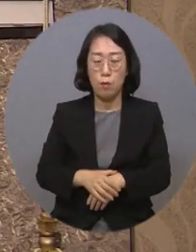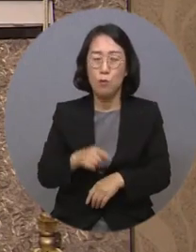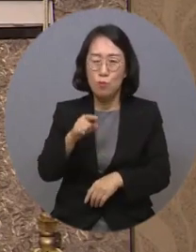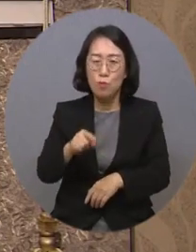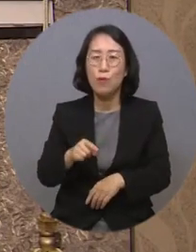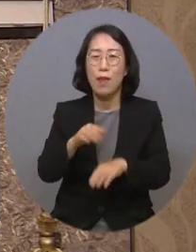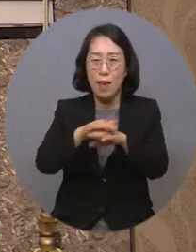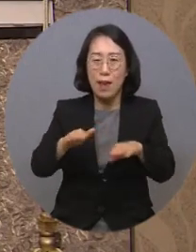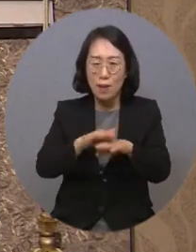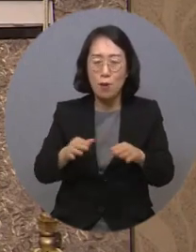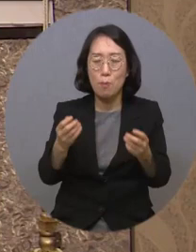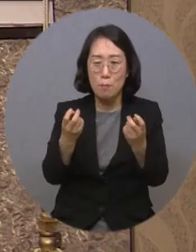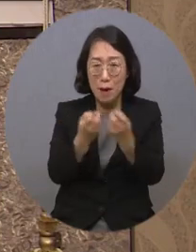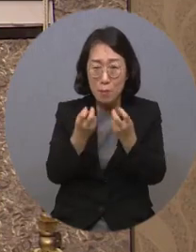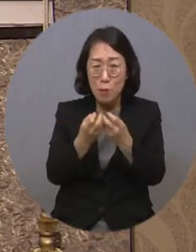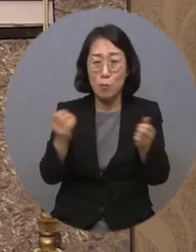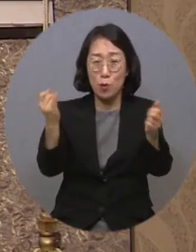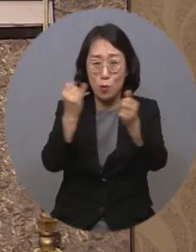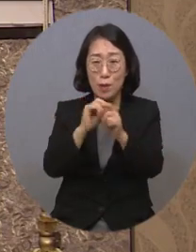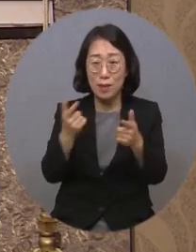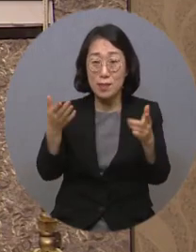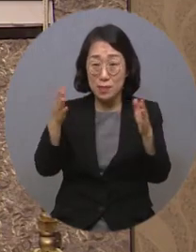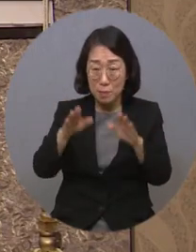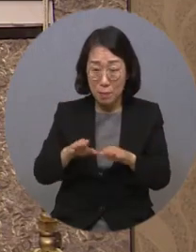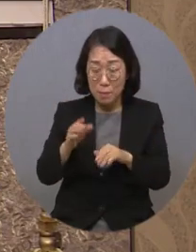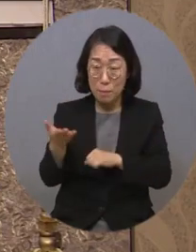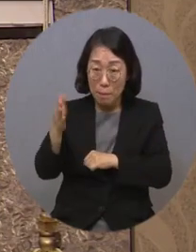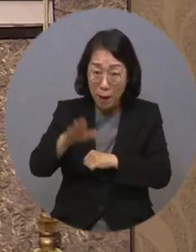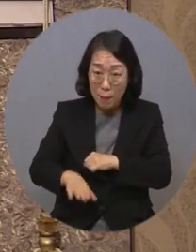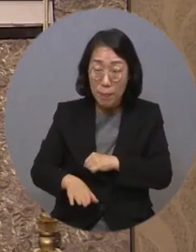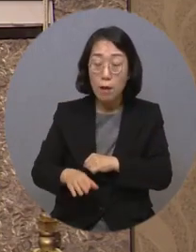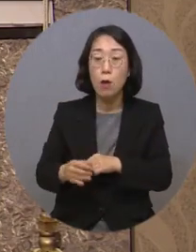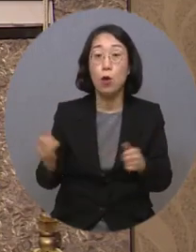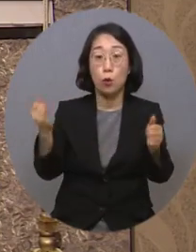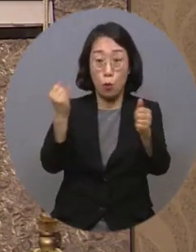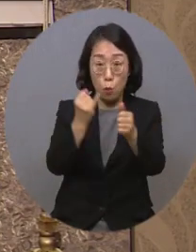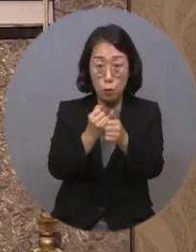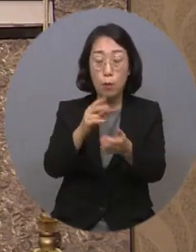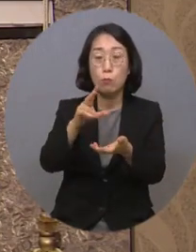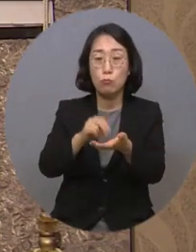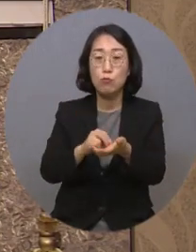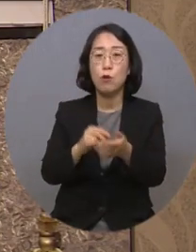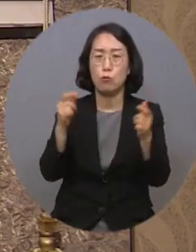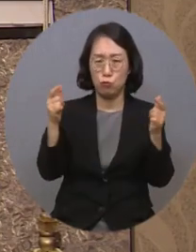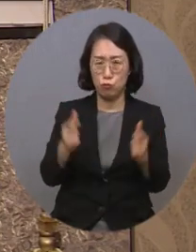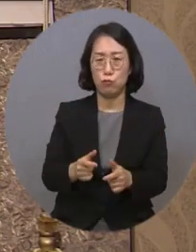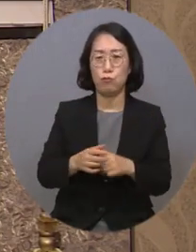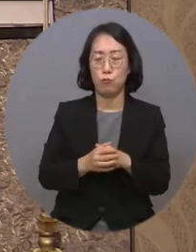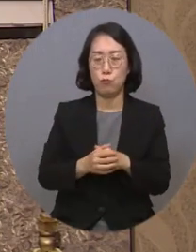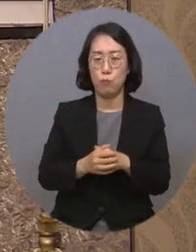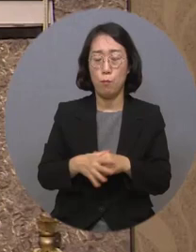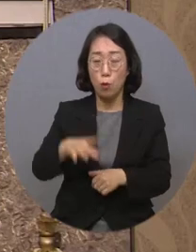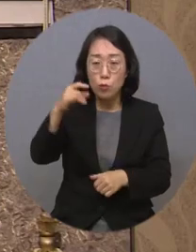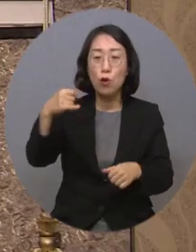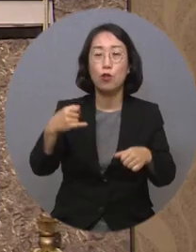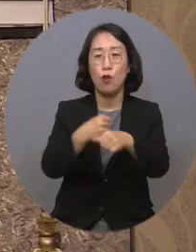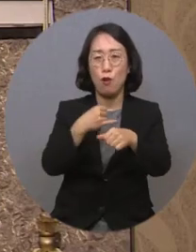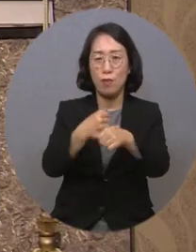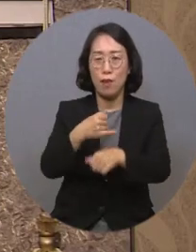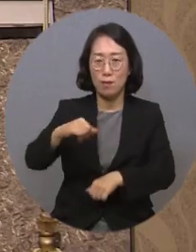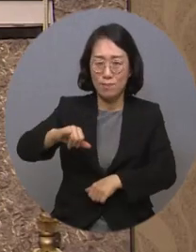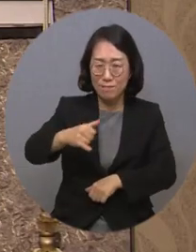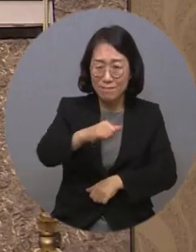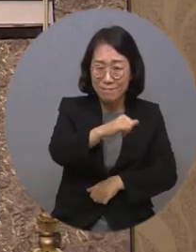건 아닌데, 결혼을 하니까 성 문제가 사라지더라는 거죠. 그래서 결혼을 하면 일단 연애를 해야 되잖아요. 네.